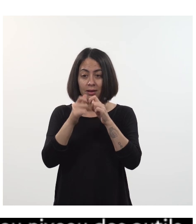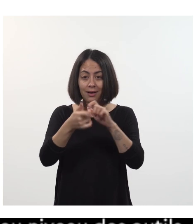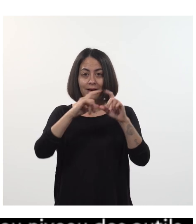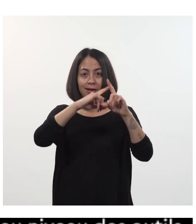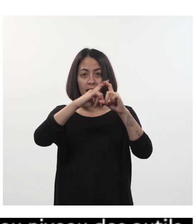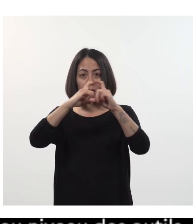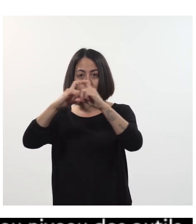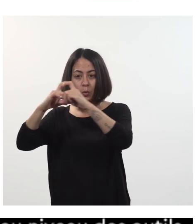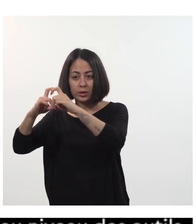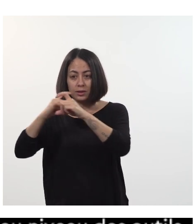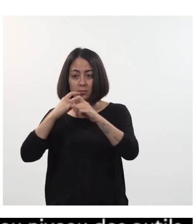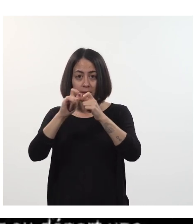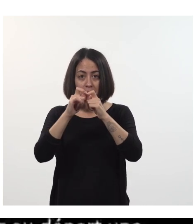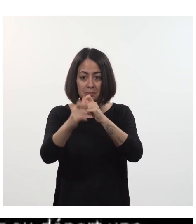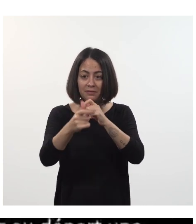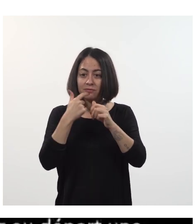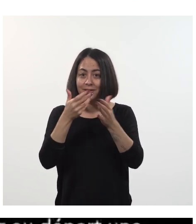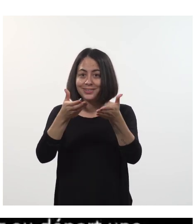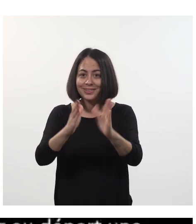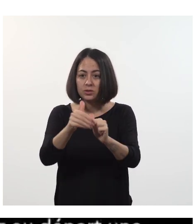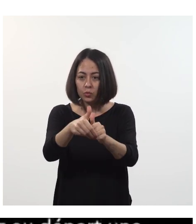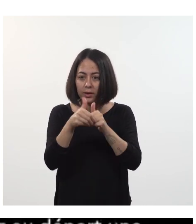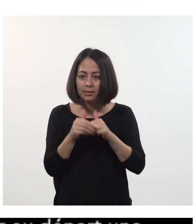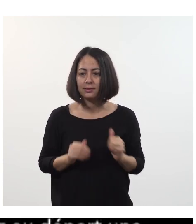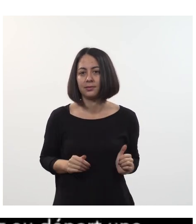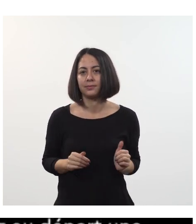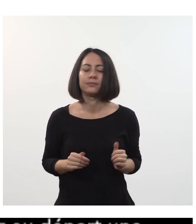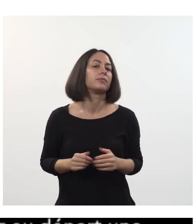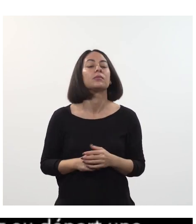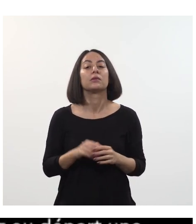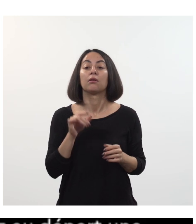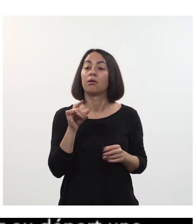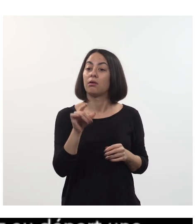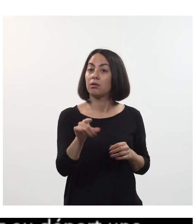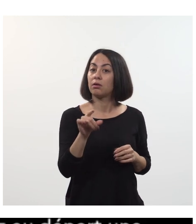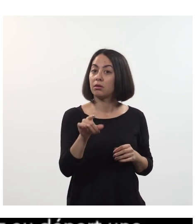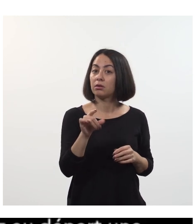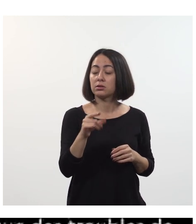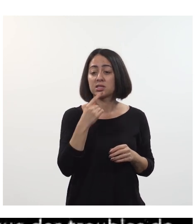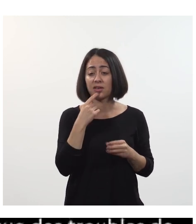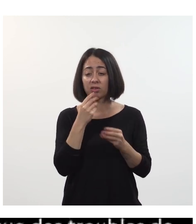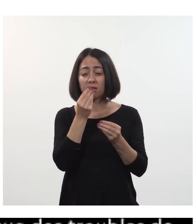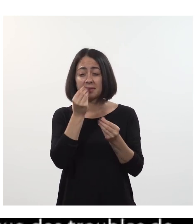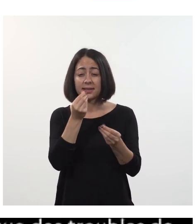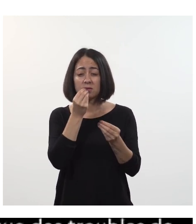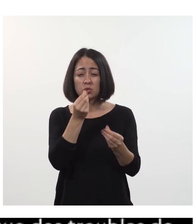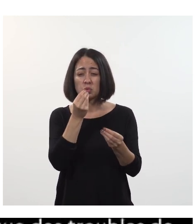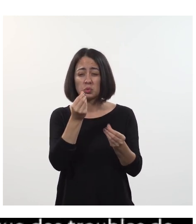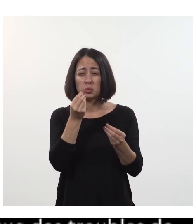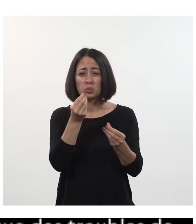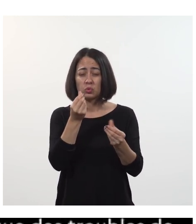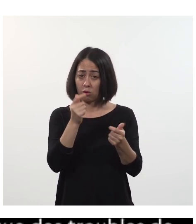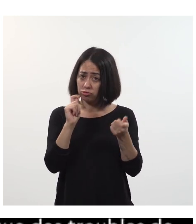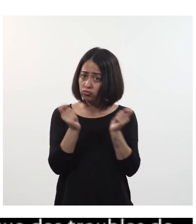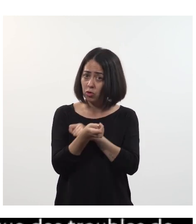une aide à la décision. L'aide à la décision ne va pas être systématiquement un changement de texture, mais ça peut être, par exemple,